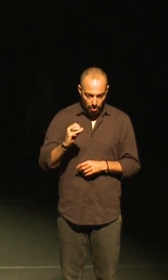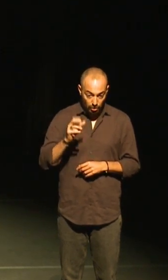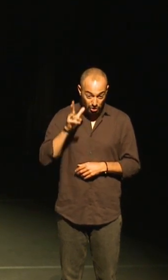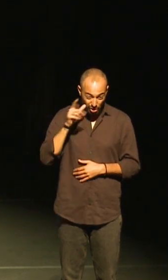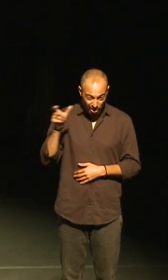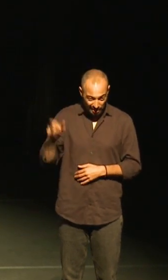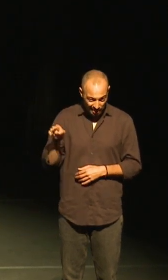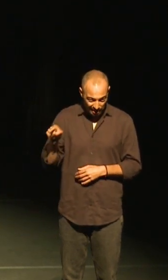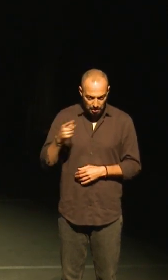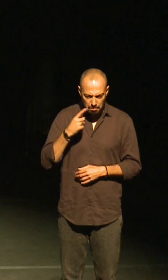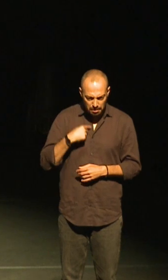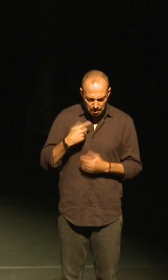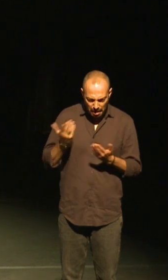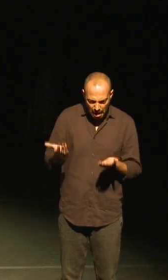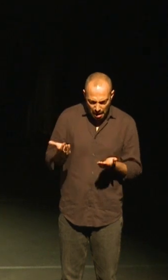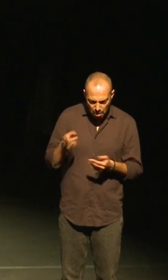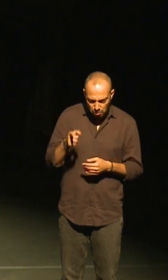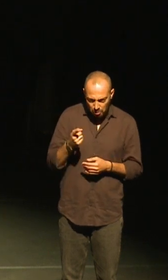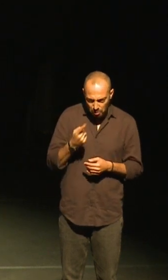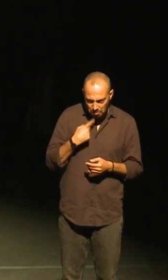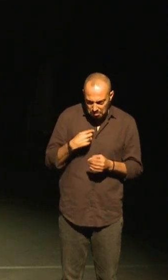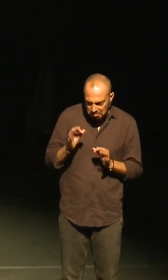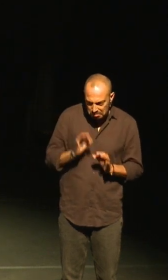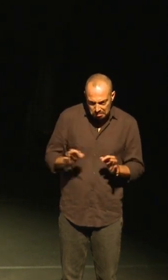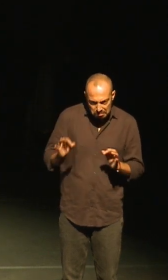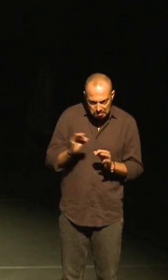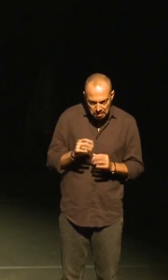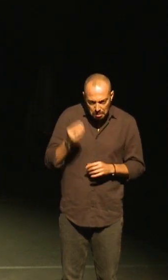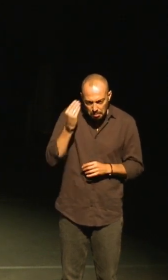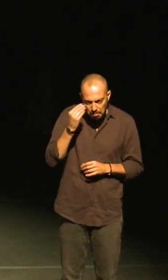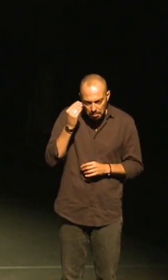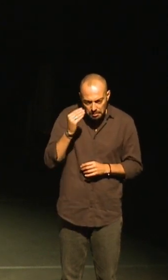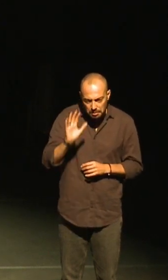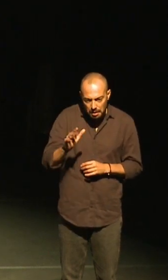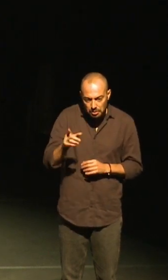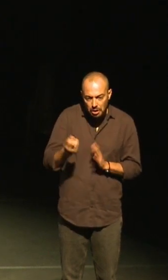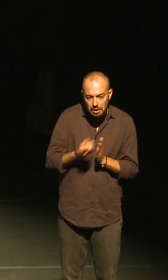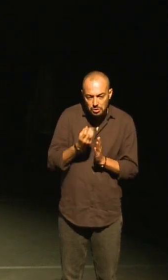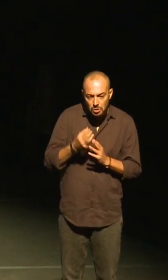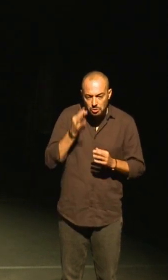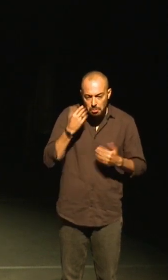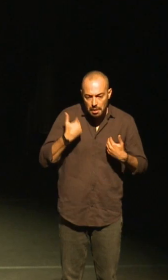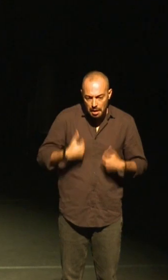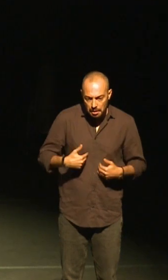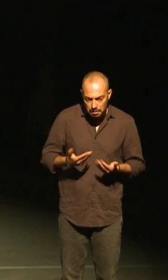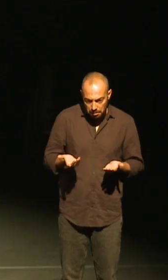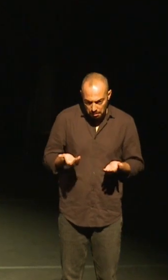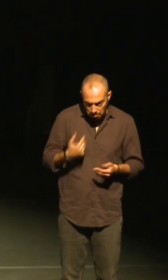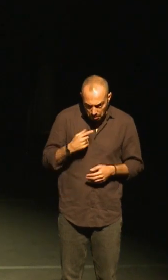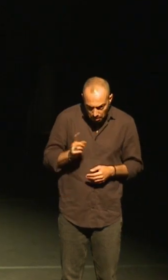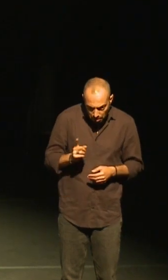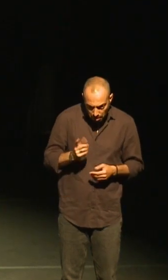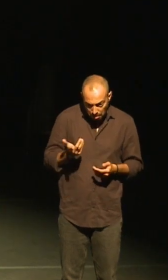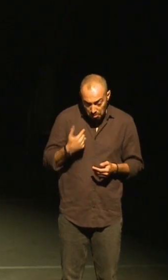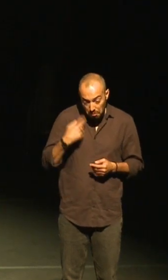perché eri delle Shark io le spiega che le cellule la Stasi che noi di solito diciamo così ci apriamo anche ai